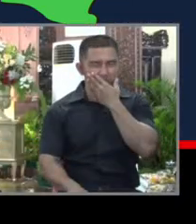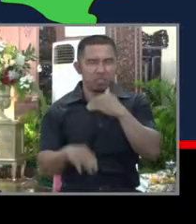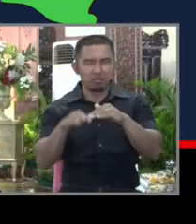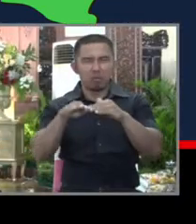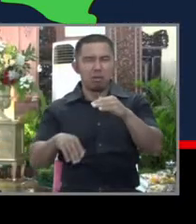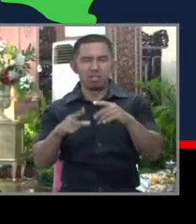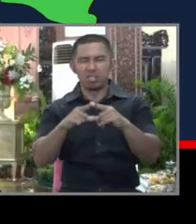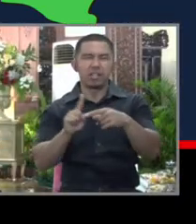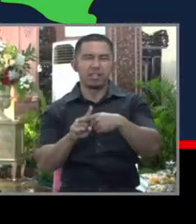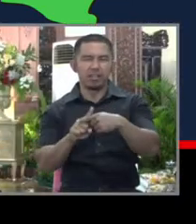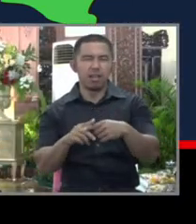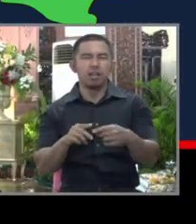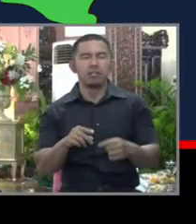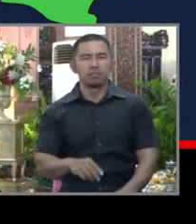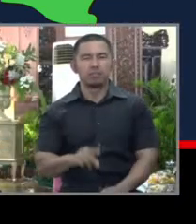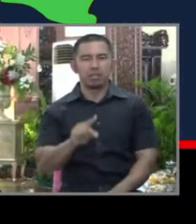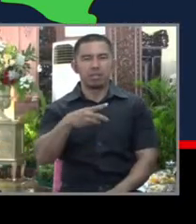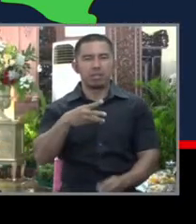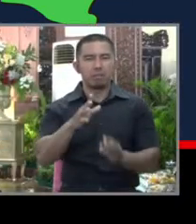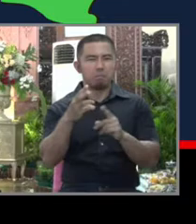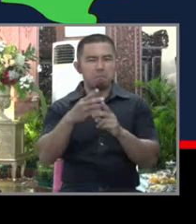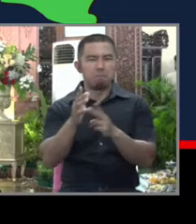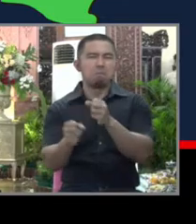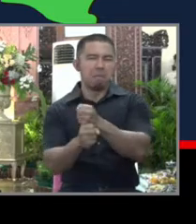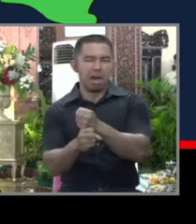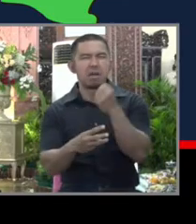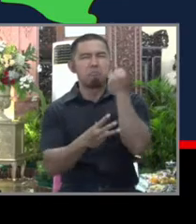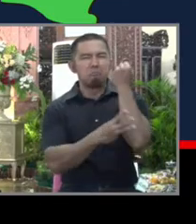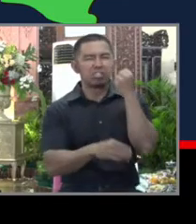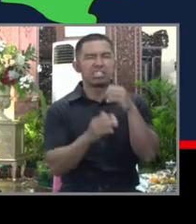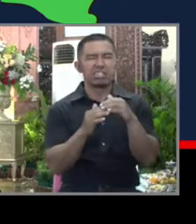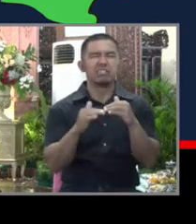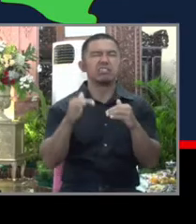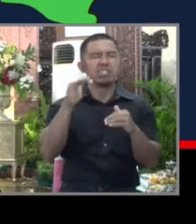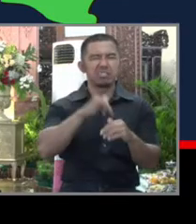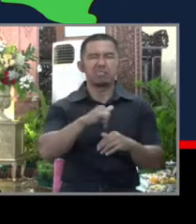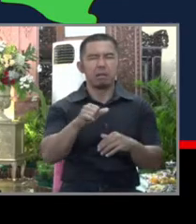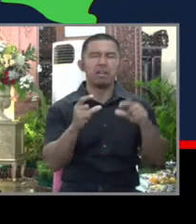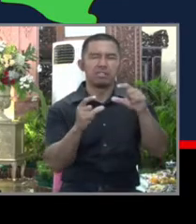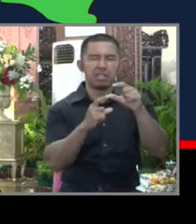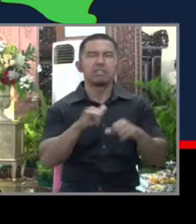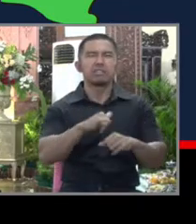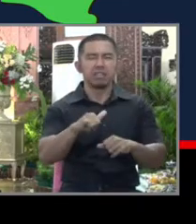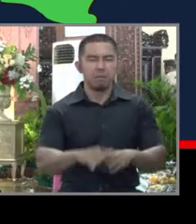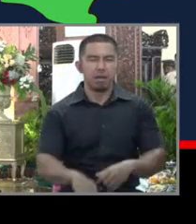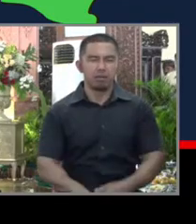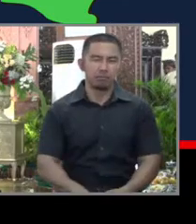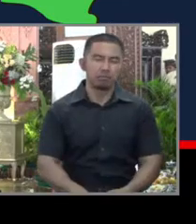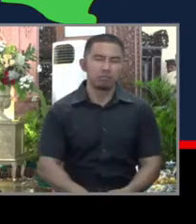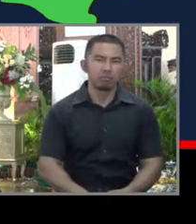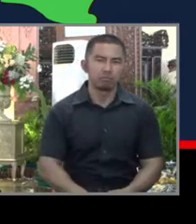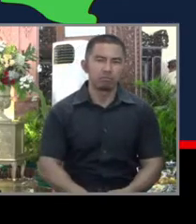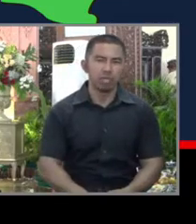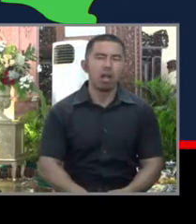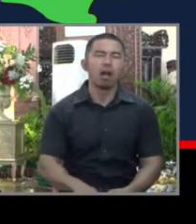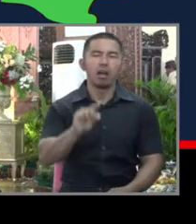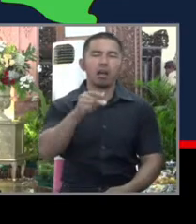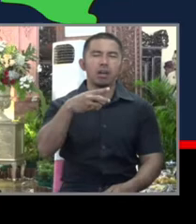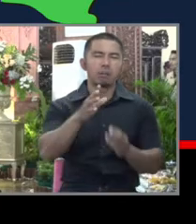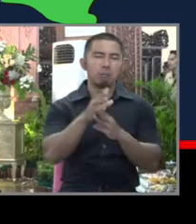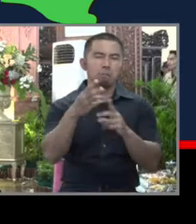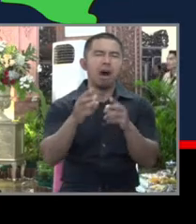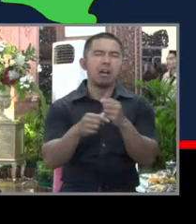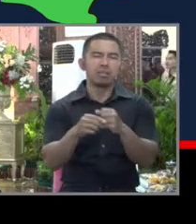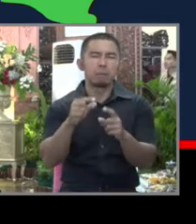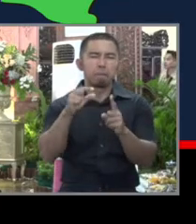Kabupaten Rembang, kemiskinannya tinggi, stuntingnya tinggi, IPM-nya masih di bawah, maka Rembang ini PR-nya banyak.